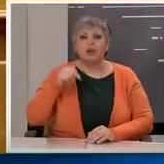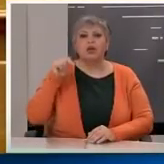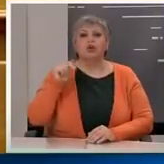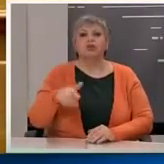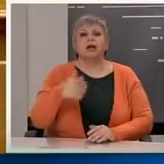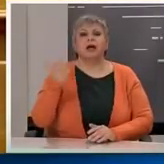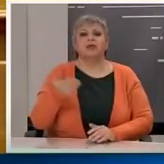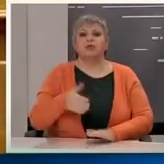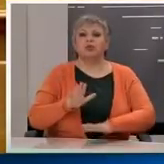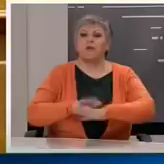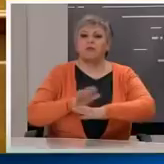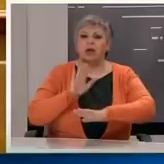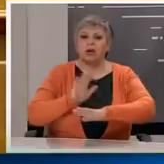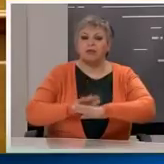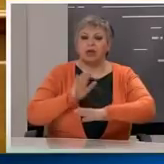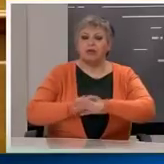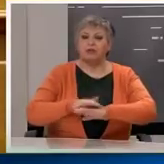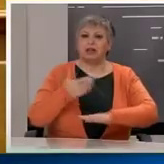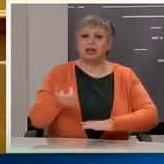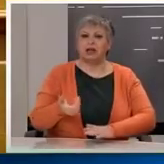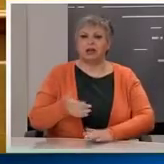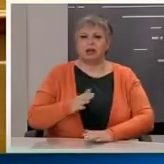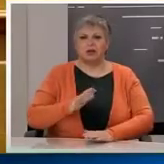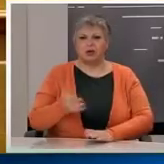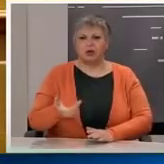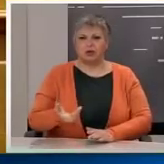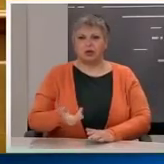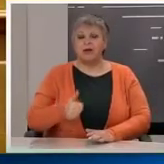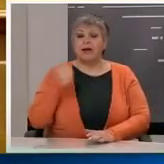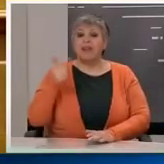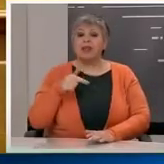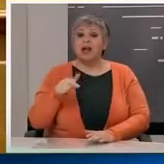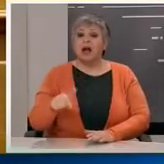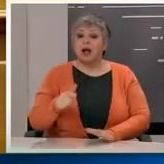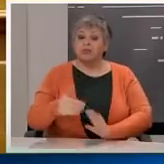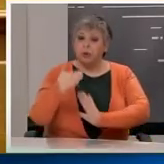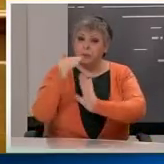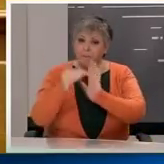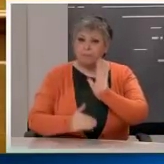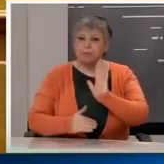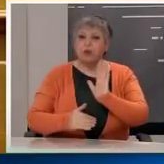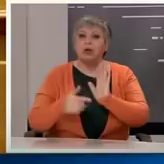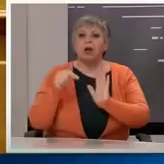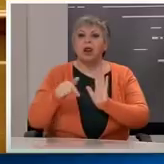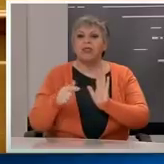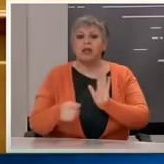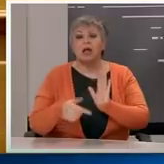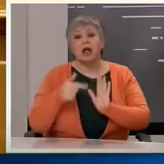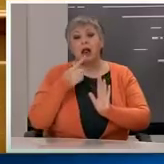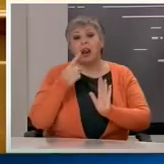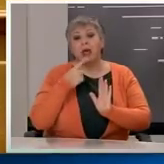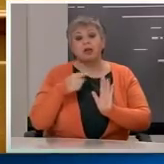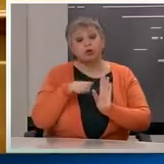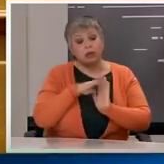αναφορά στην πρόταση της Νέας Δημοκρατίας. Ότι δηλαδή δεν μειώθηκε η φαρμακευτική δαπάνη από τιμή έκδοση τιμών.